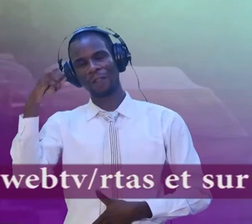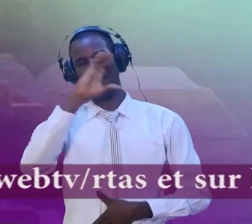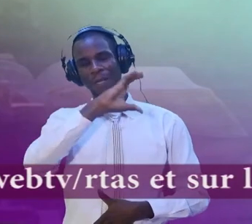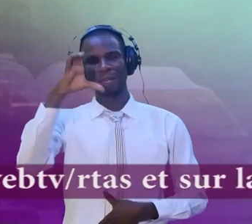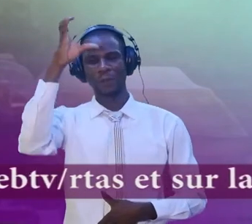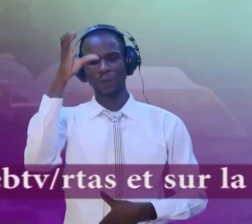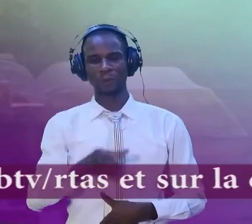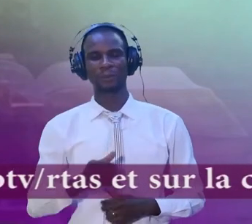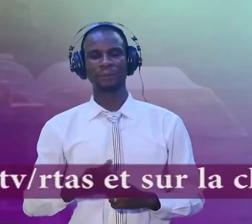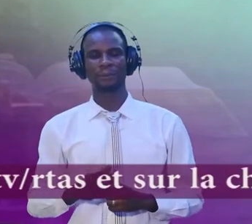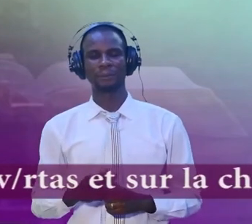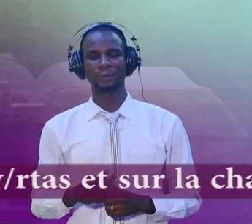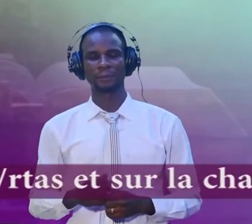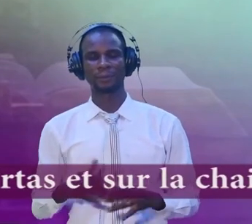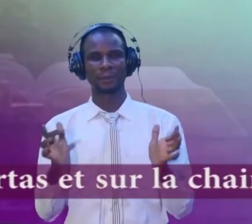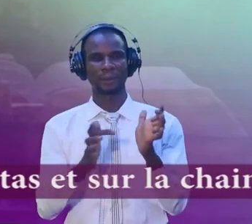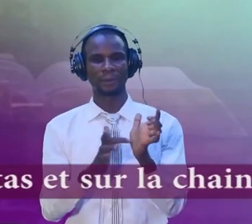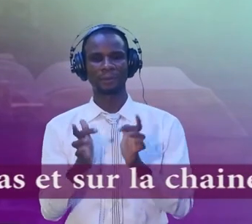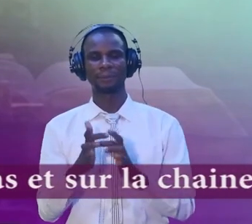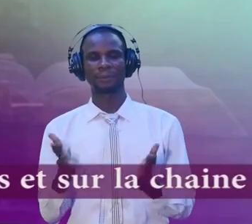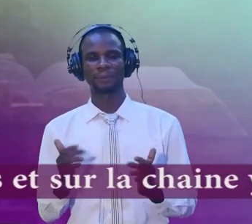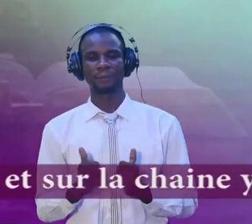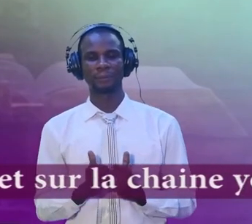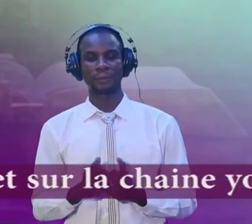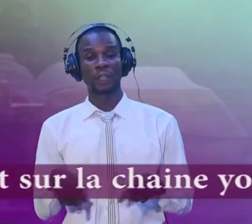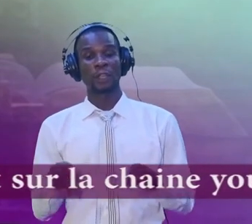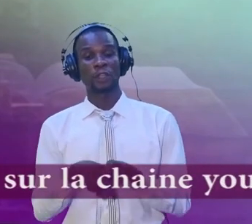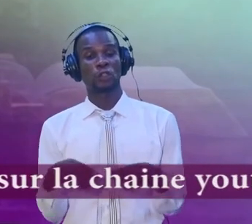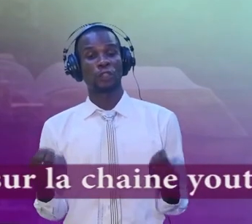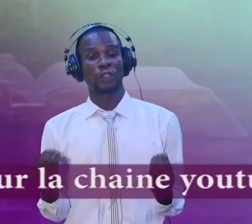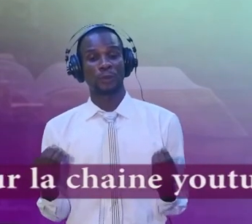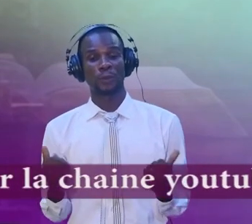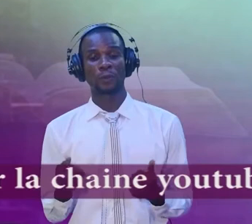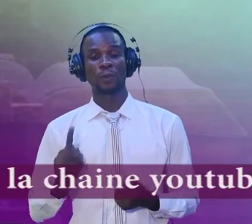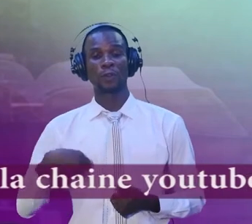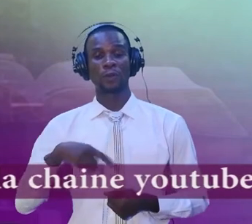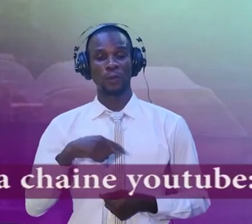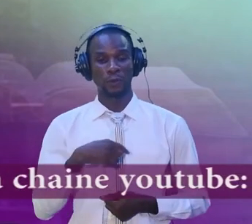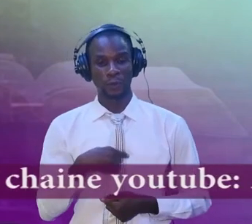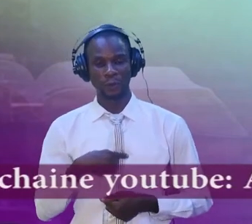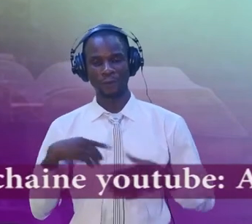ana nguvu zote, na pale msalabani alimaliza vita kwa ajili yako.